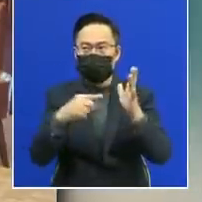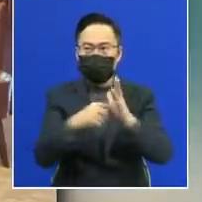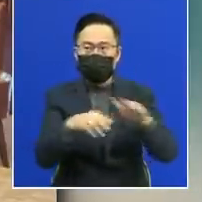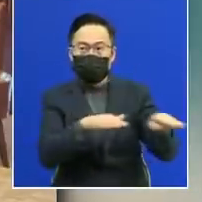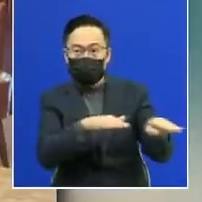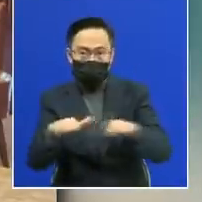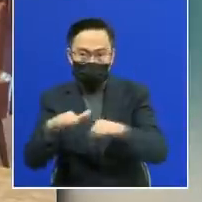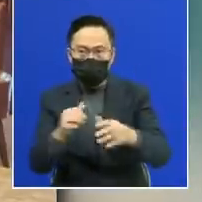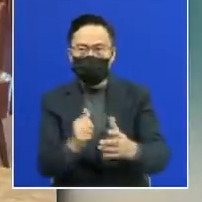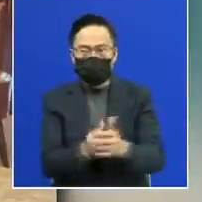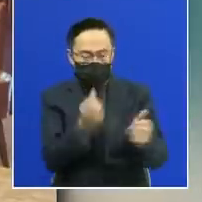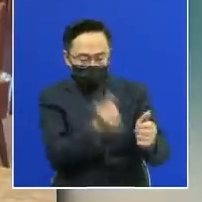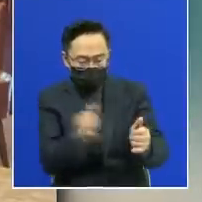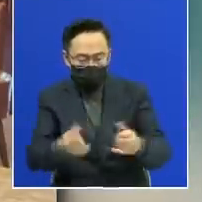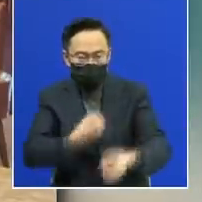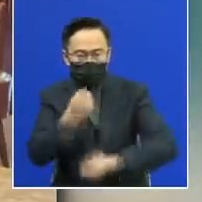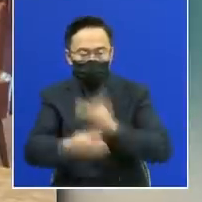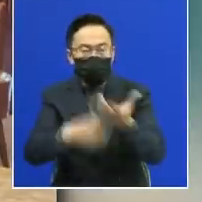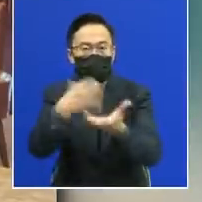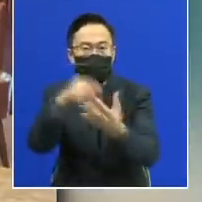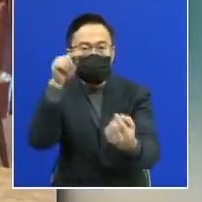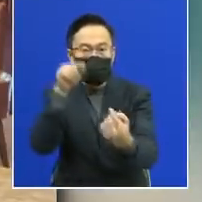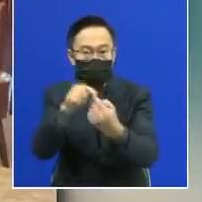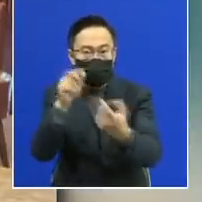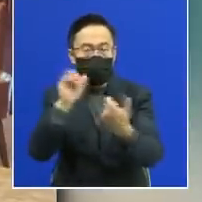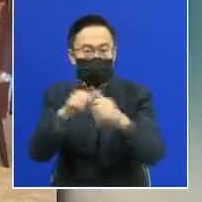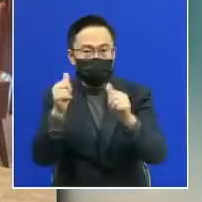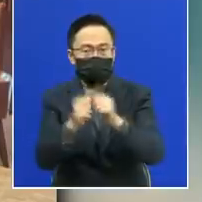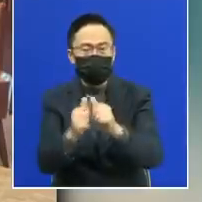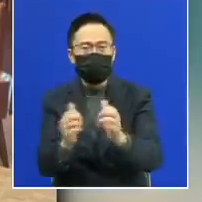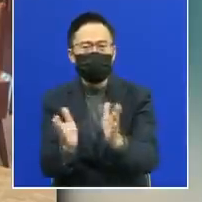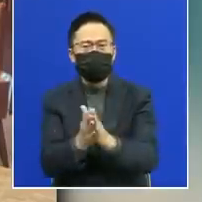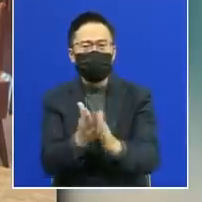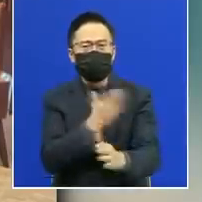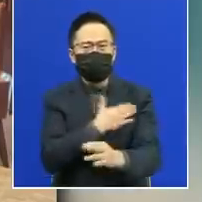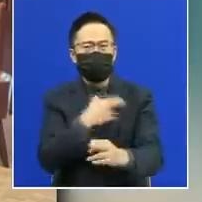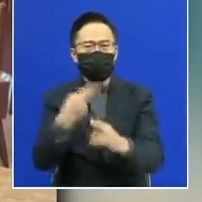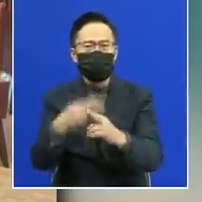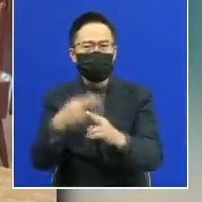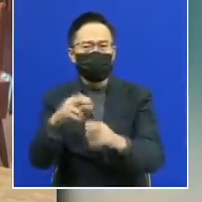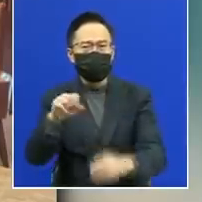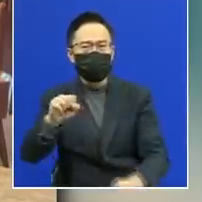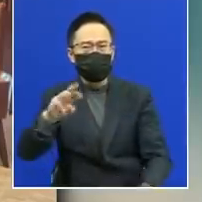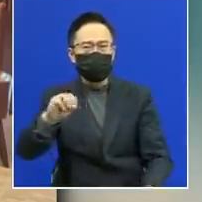จะมาร้องเรียนและร่วมแถลงข่าวกับศรีสุวรรณกรณีถูกอดีตผส.ชื่อดัง